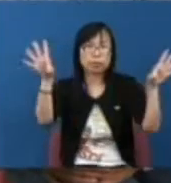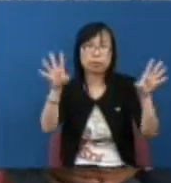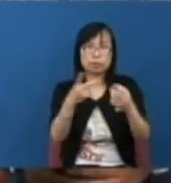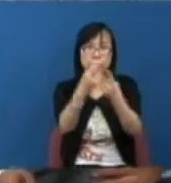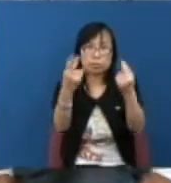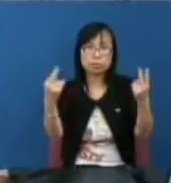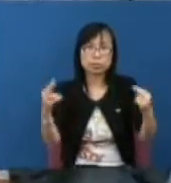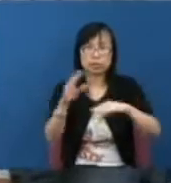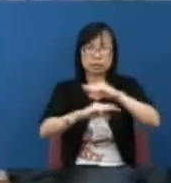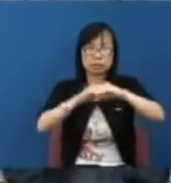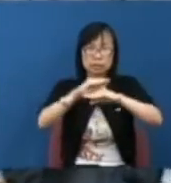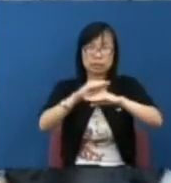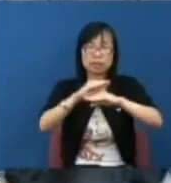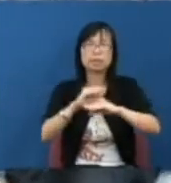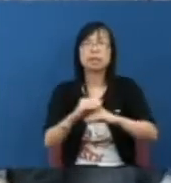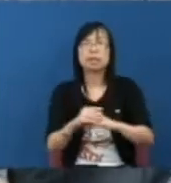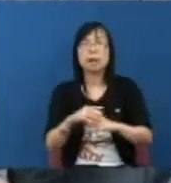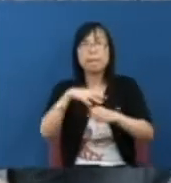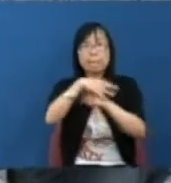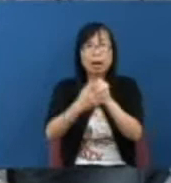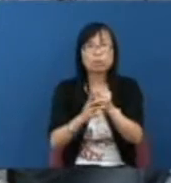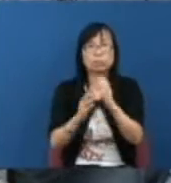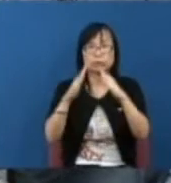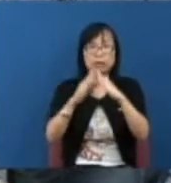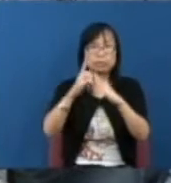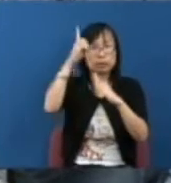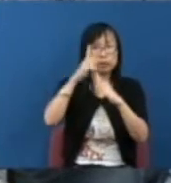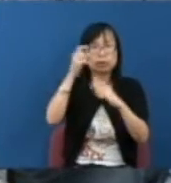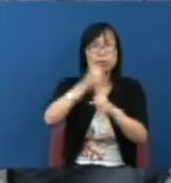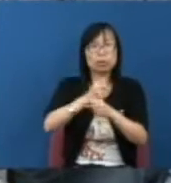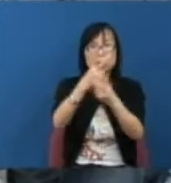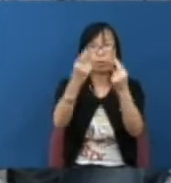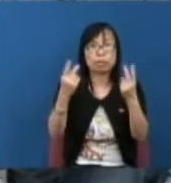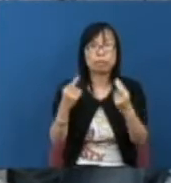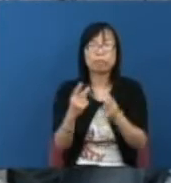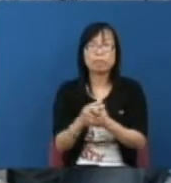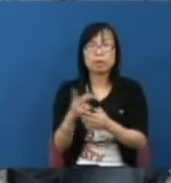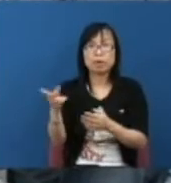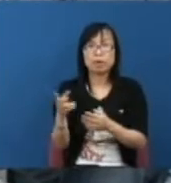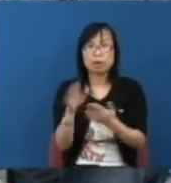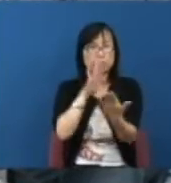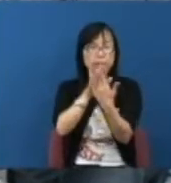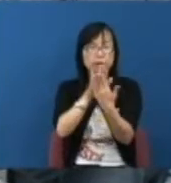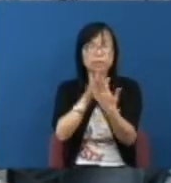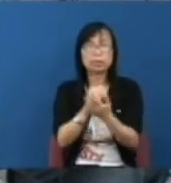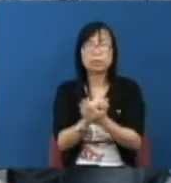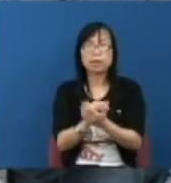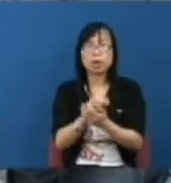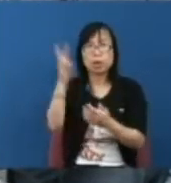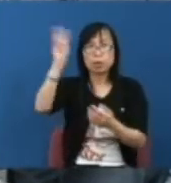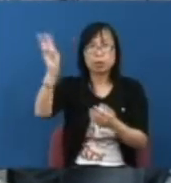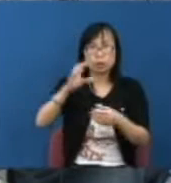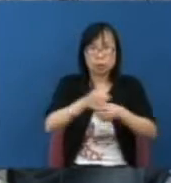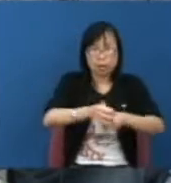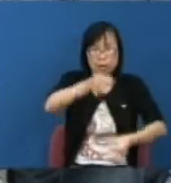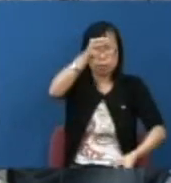色建築嘅組群，包括喺天台頂做綠化咧，其實好難好容易面對就話有啲水喉啊或者一